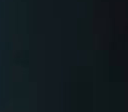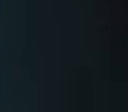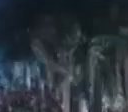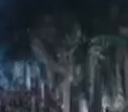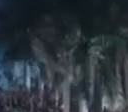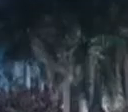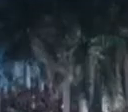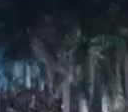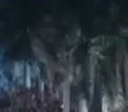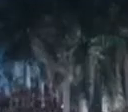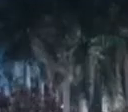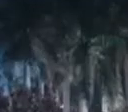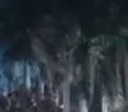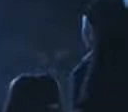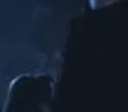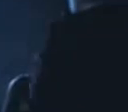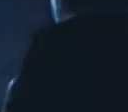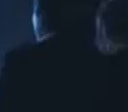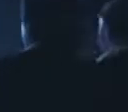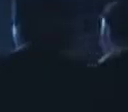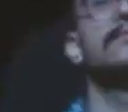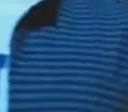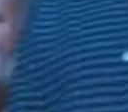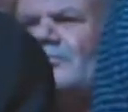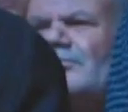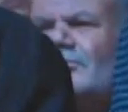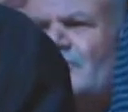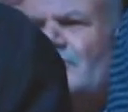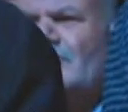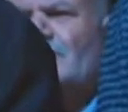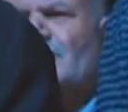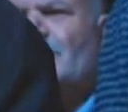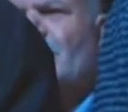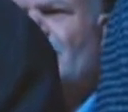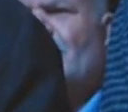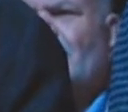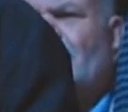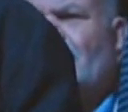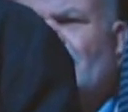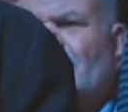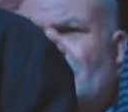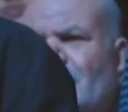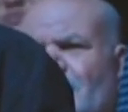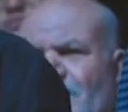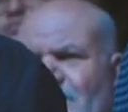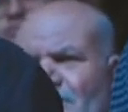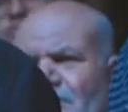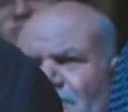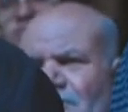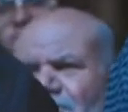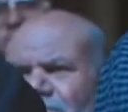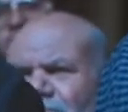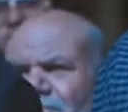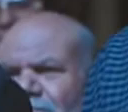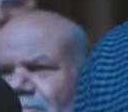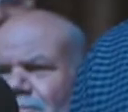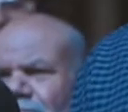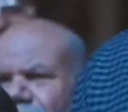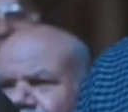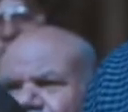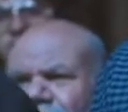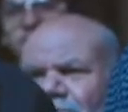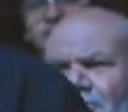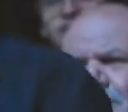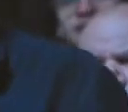بطموحهم لبعد تاني ملوش سقف ولا ليه حدود. والنهاردة مهما اختلفت الأجيال موقع